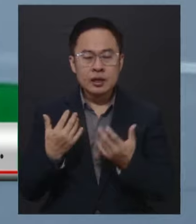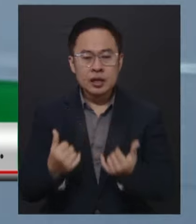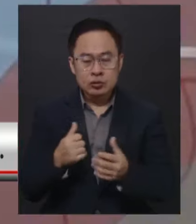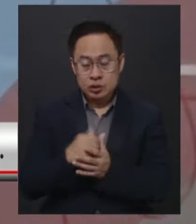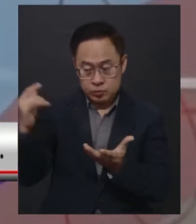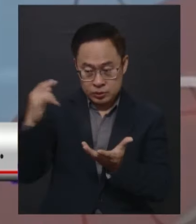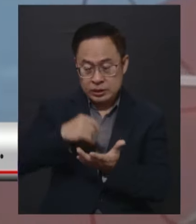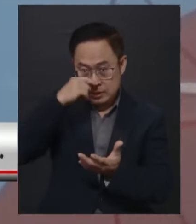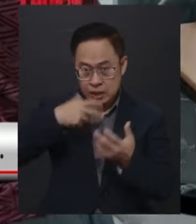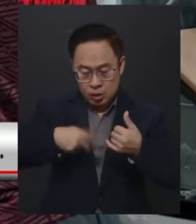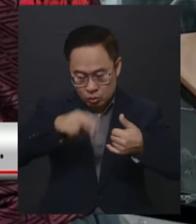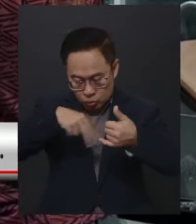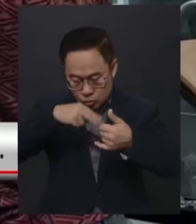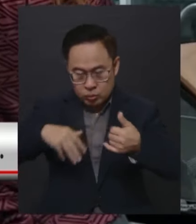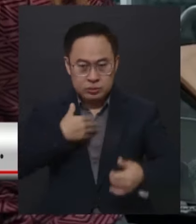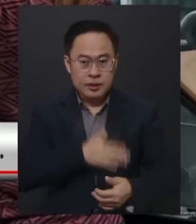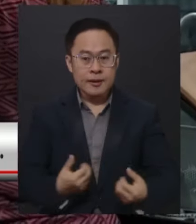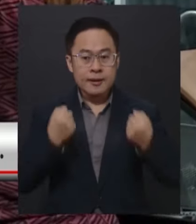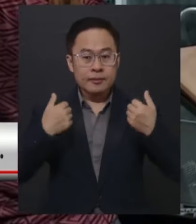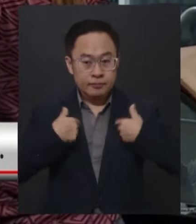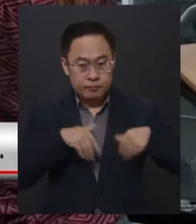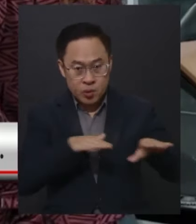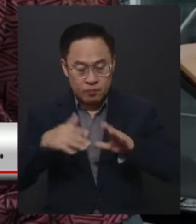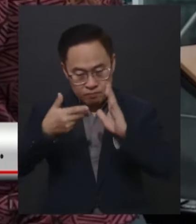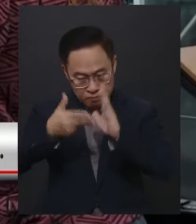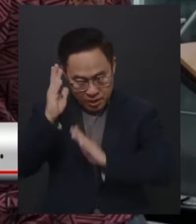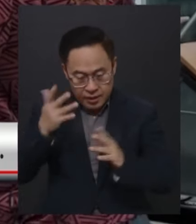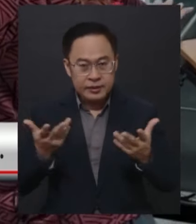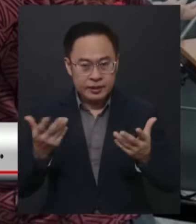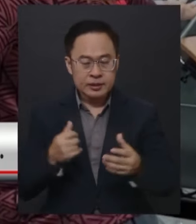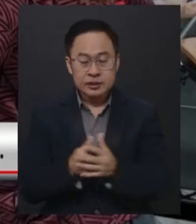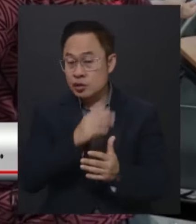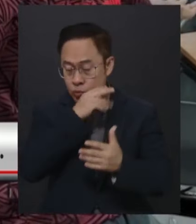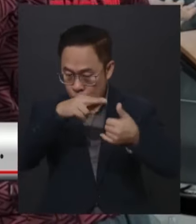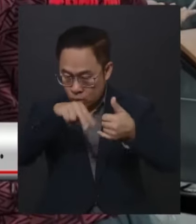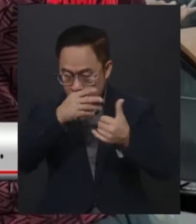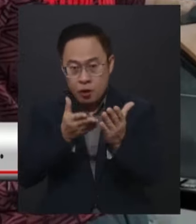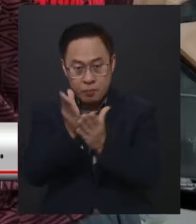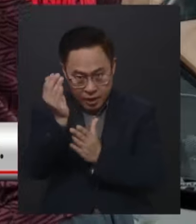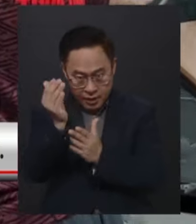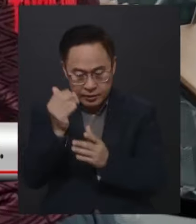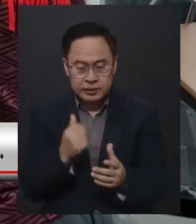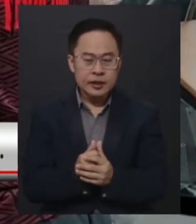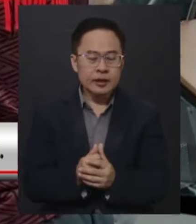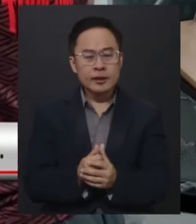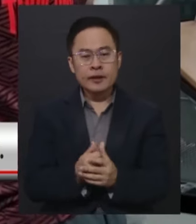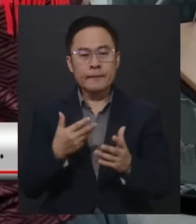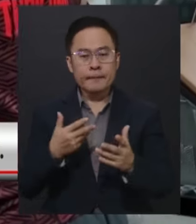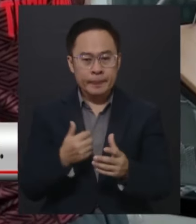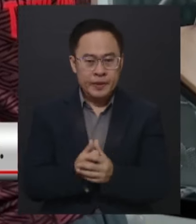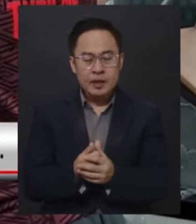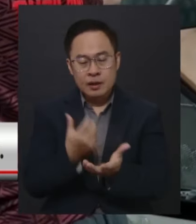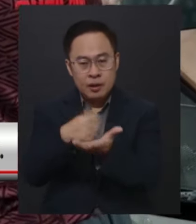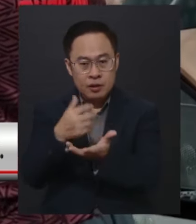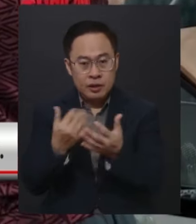สมรรถภาพร่างกายในเร็วๆนี้ครับหลังจากการทดสอบเสร็จสิ้นเจ้าหน้าที่ศูนย์วิทยาศาสตร์การกีฬาก็เปิด